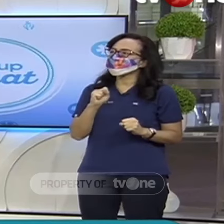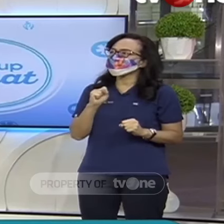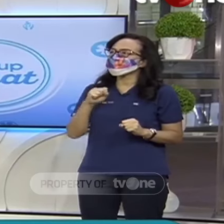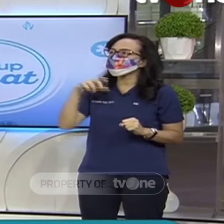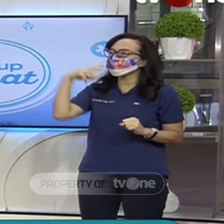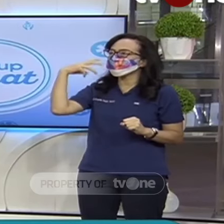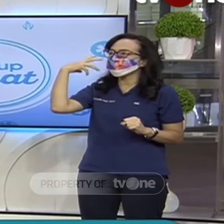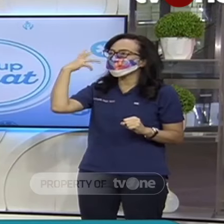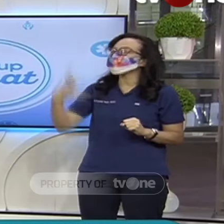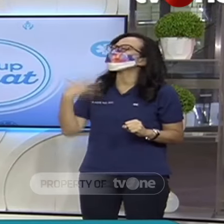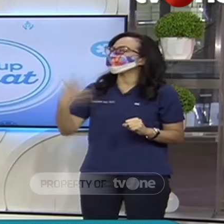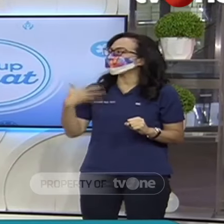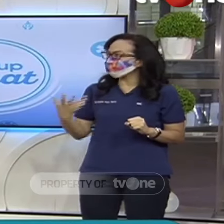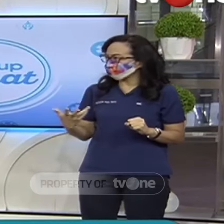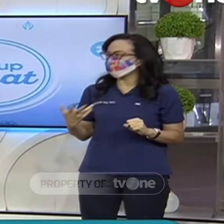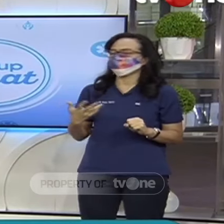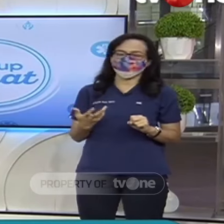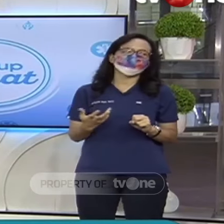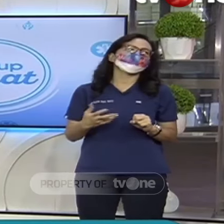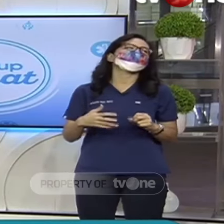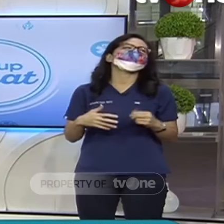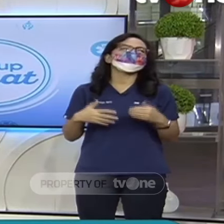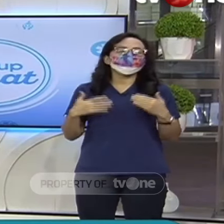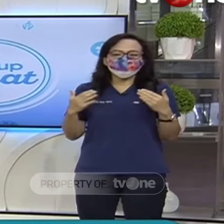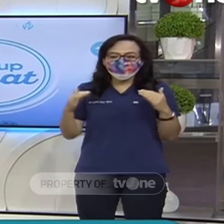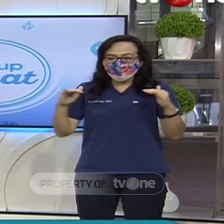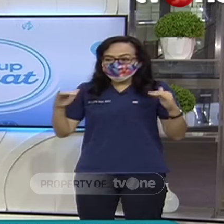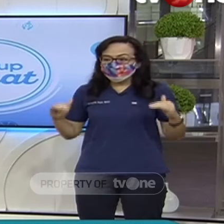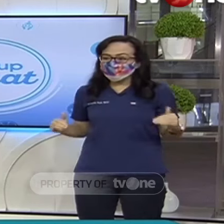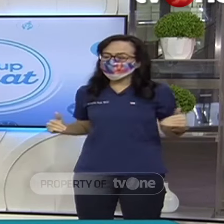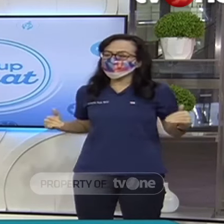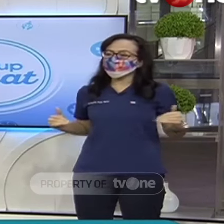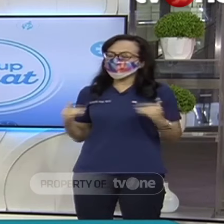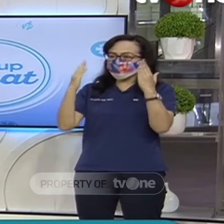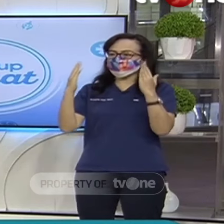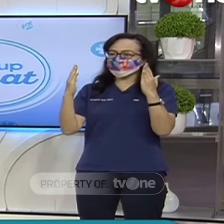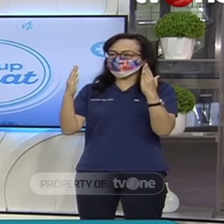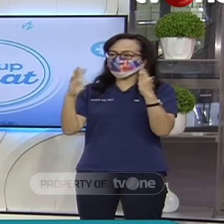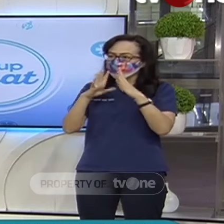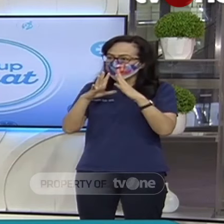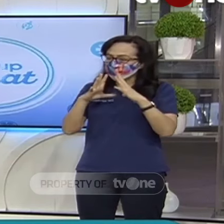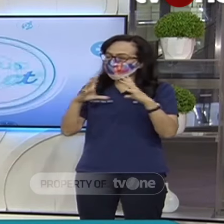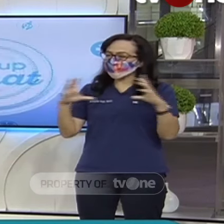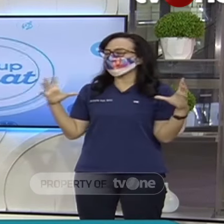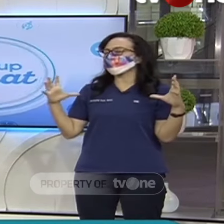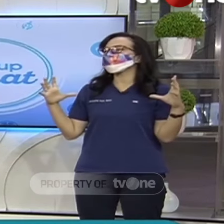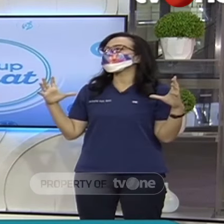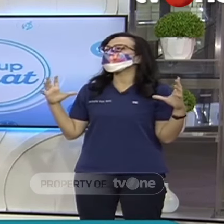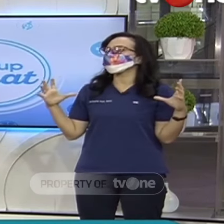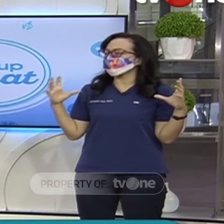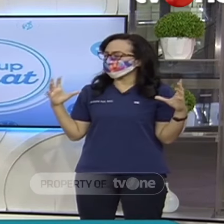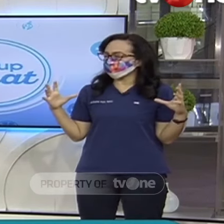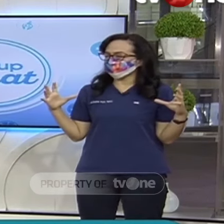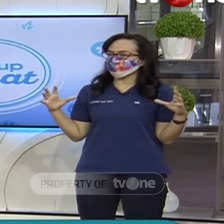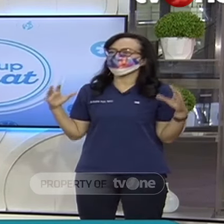ee bentuk menyadarkan diri gitu ya nah jadi akhirnya ketika kita bernafas dengan sadar kita memanfaatkan